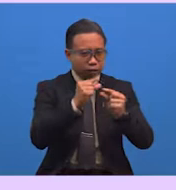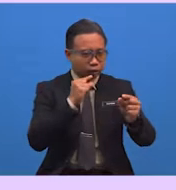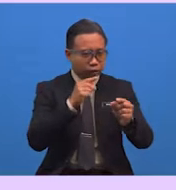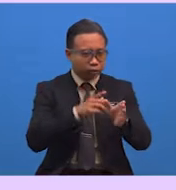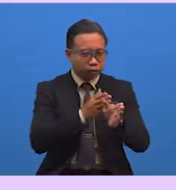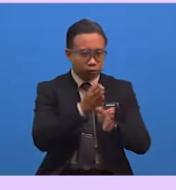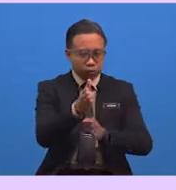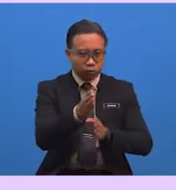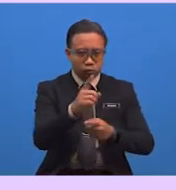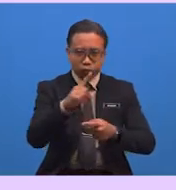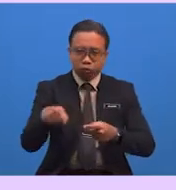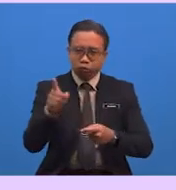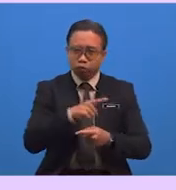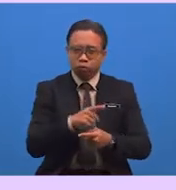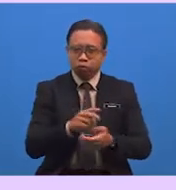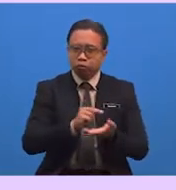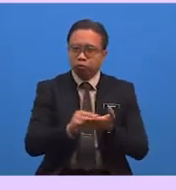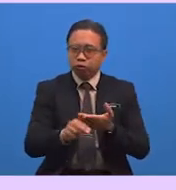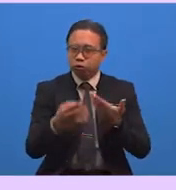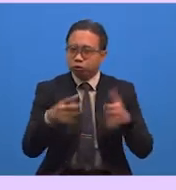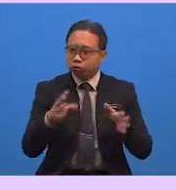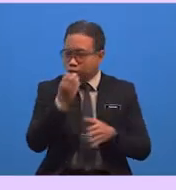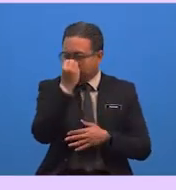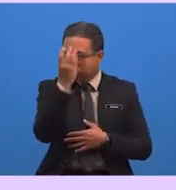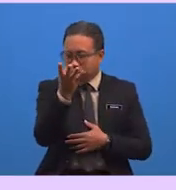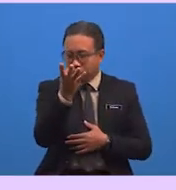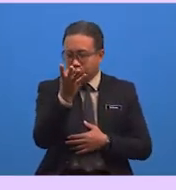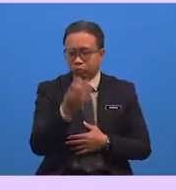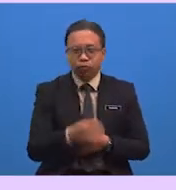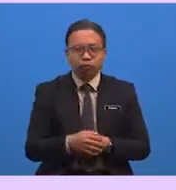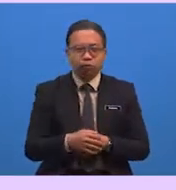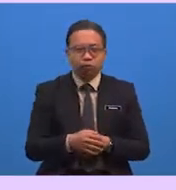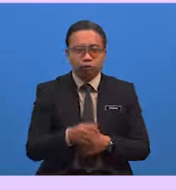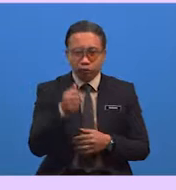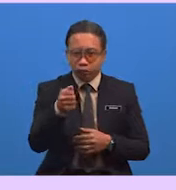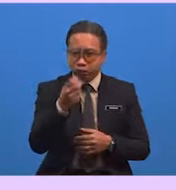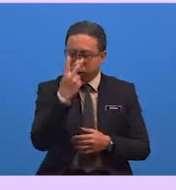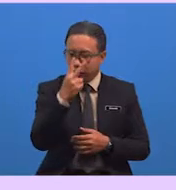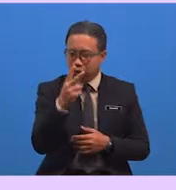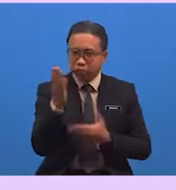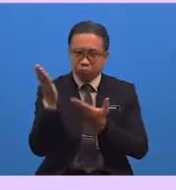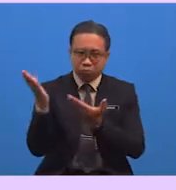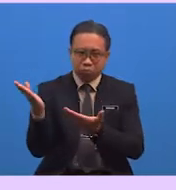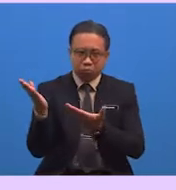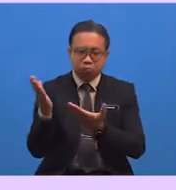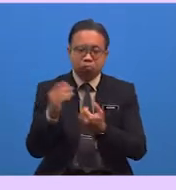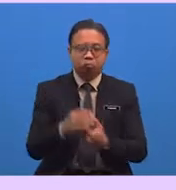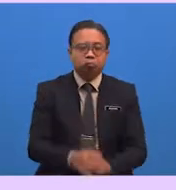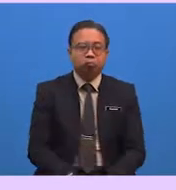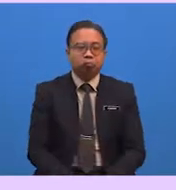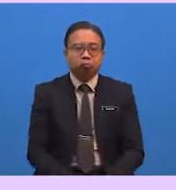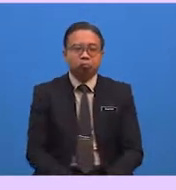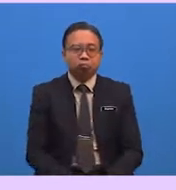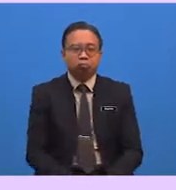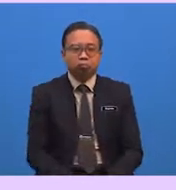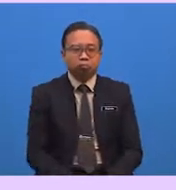bersilang. Beberapa nilai sudut telah dinyatakan seperti yang anda dapat lihat pada paparan